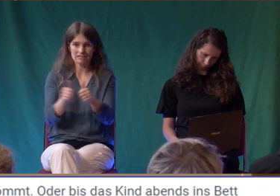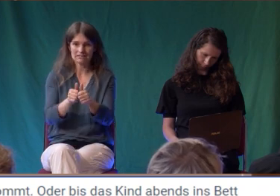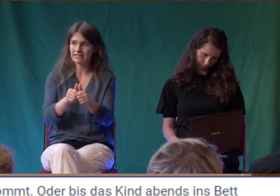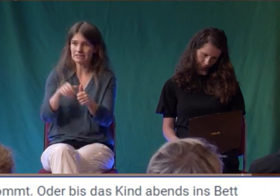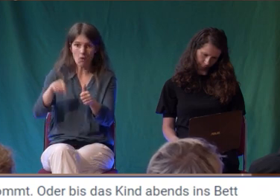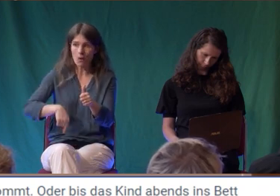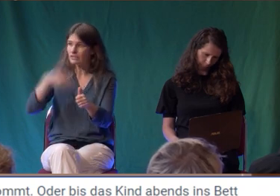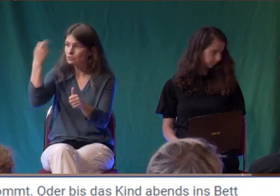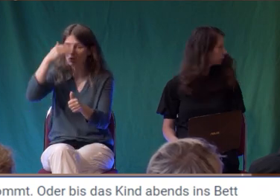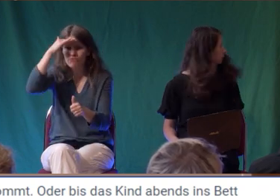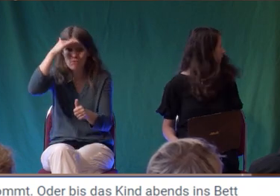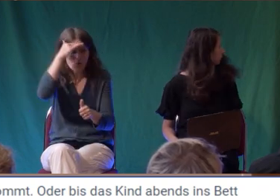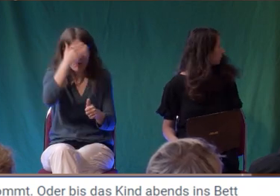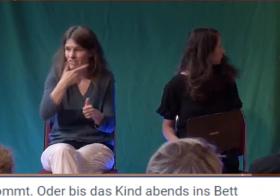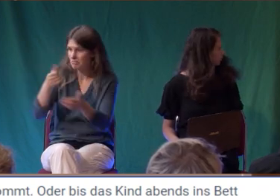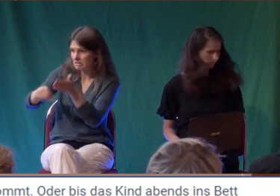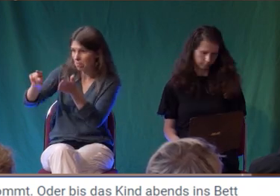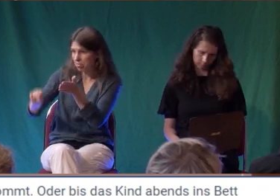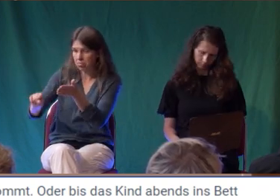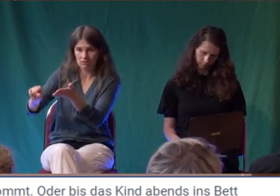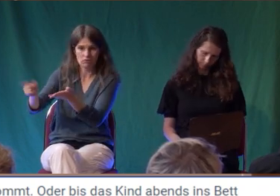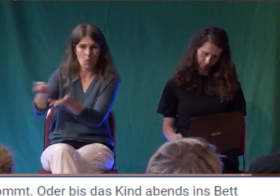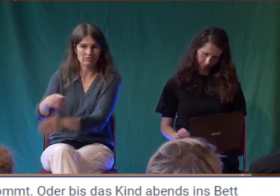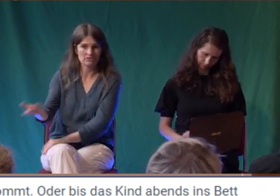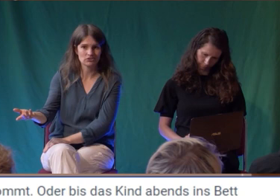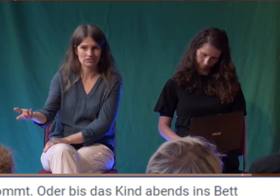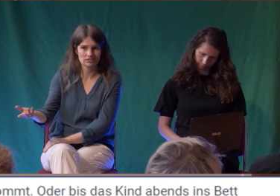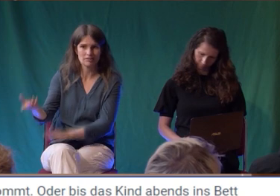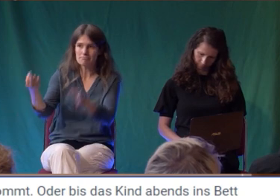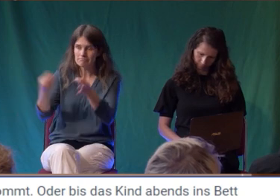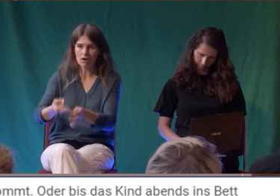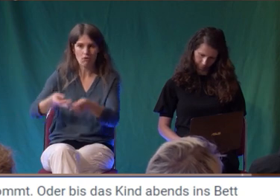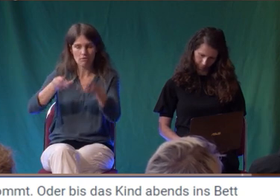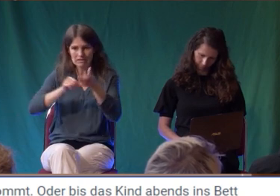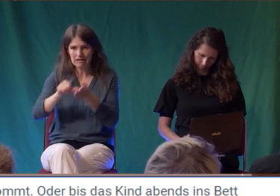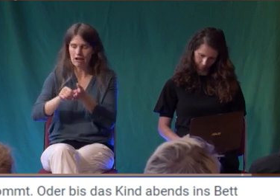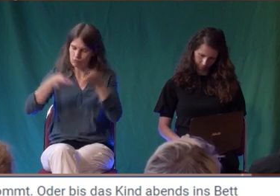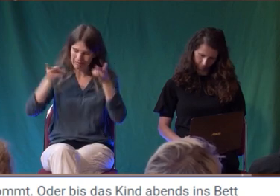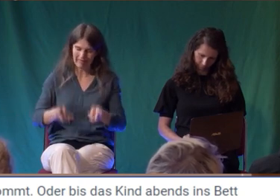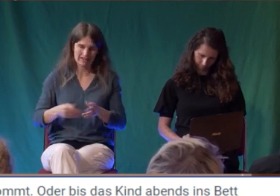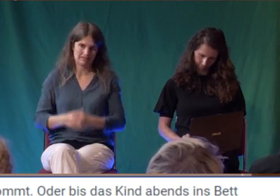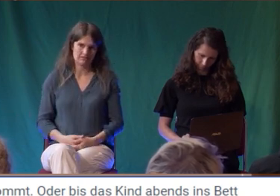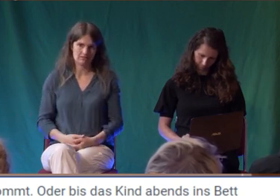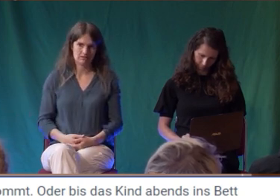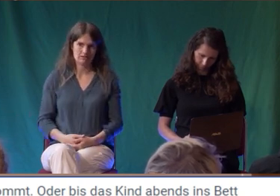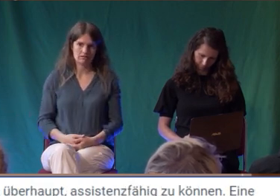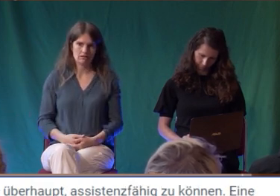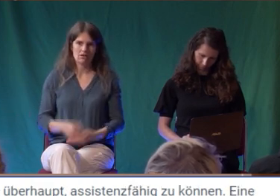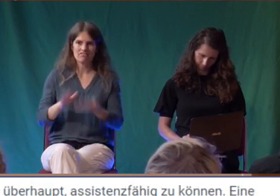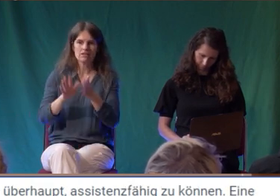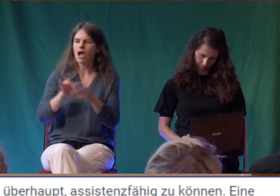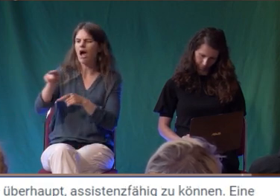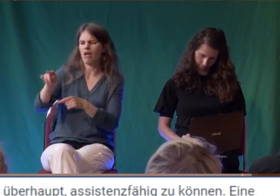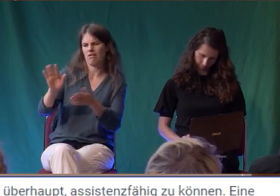finden zu können also dass sie gerecht bezahlt werden dass nicht gesagt wird naja ihr habt ja keine Ausbildung